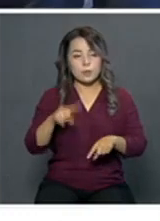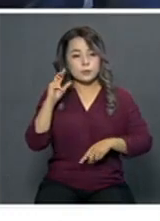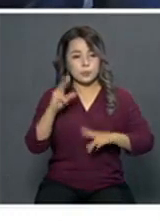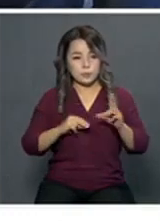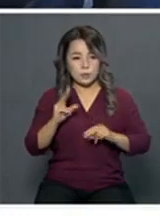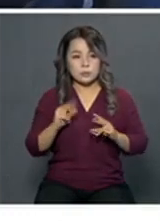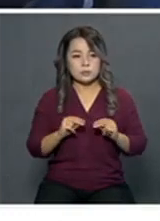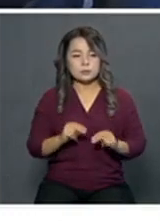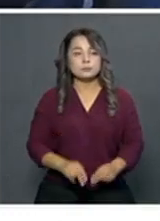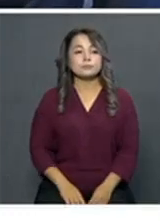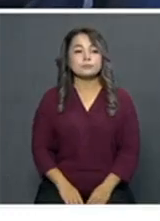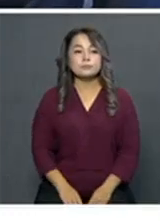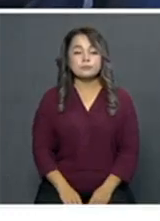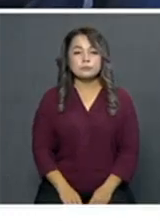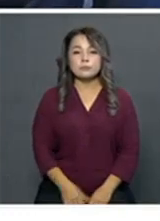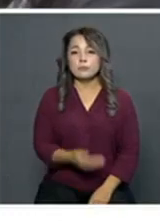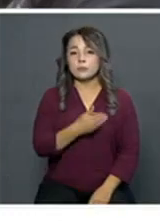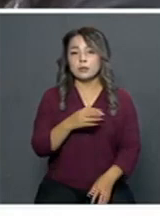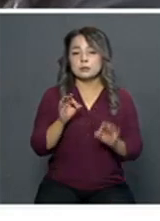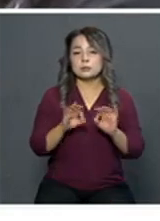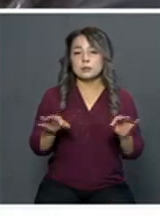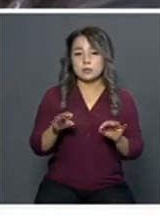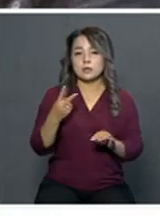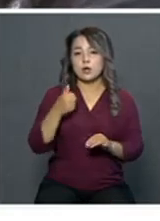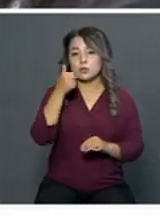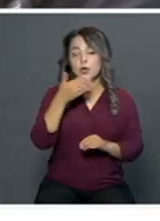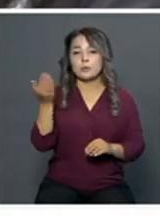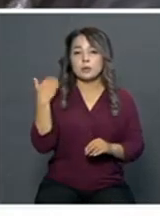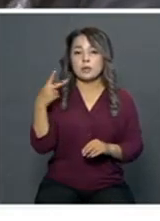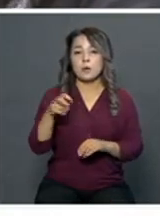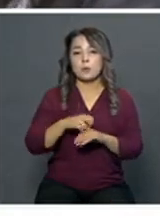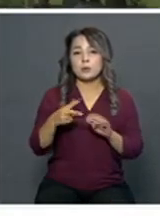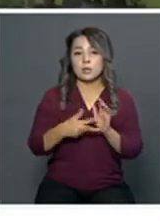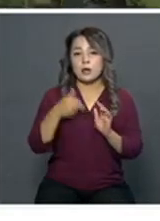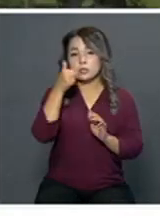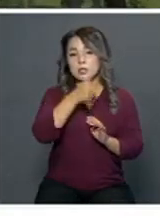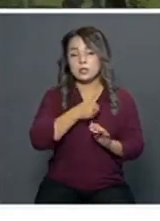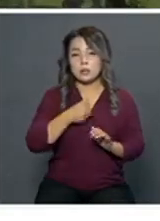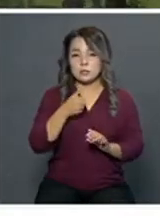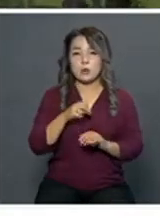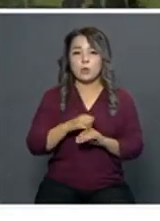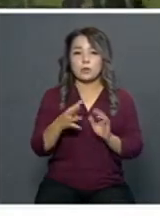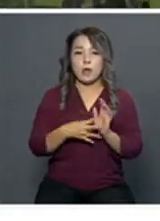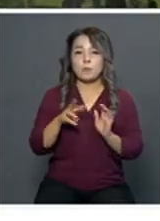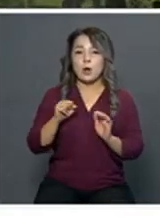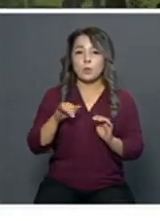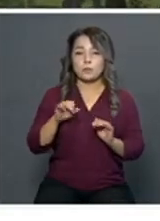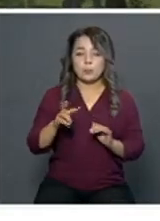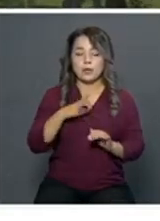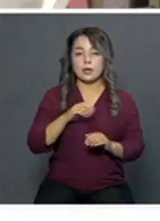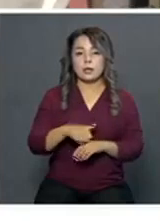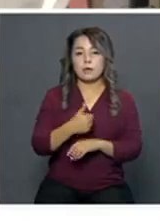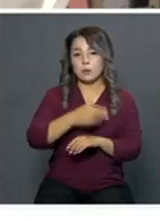үміттіміз. Айта кетейік, осыдан тура 2 жыл бұрын 2018 жылы 19 маусымда елбасы